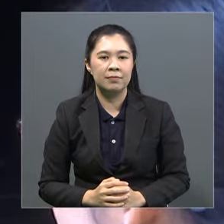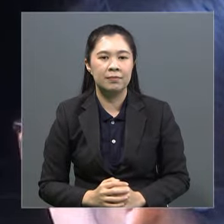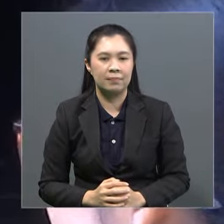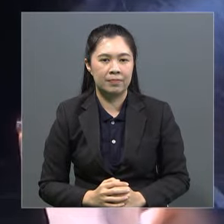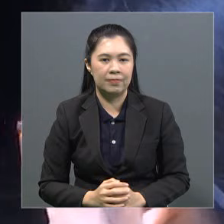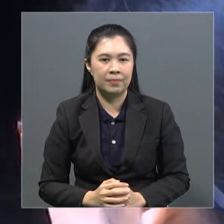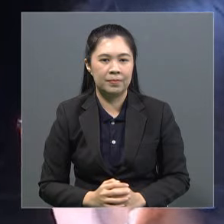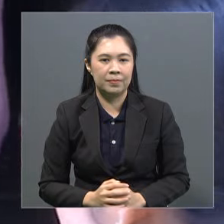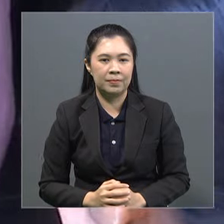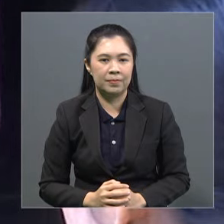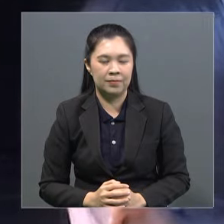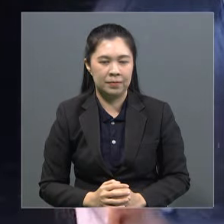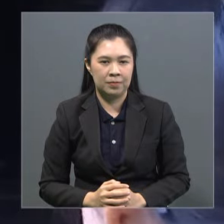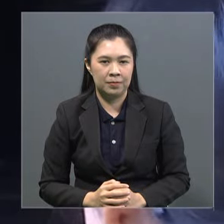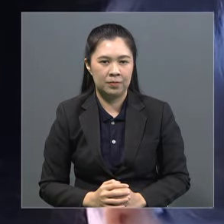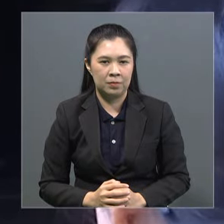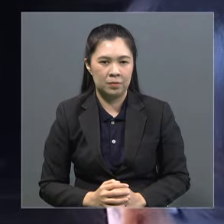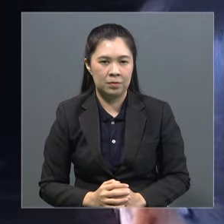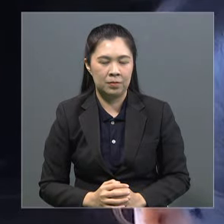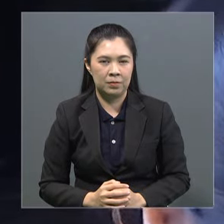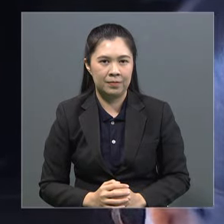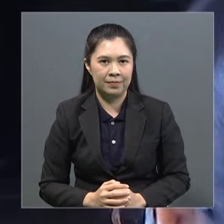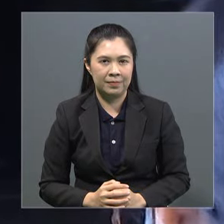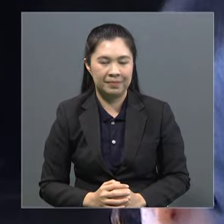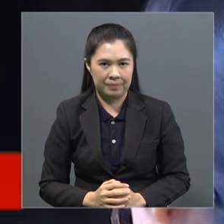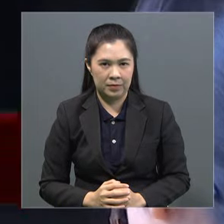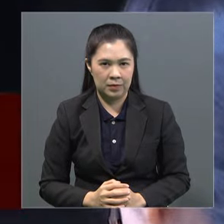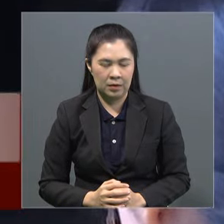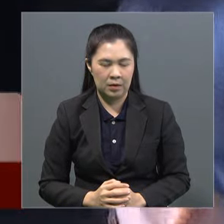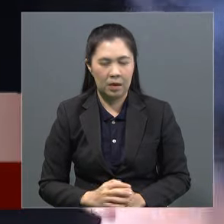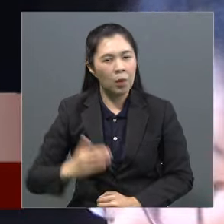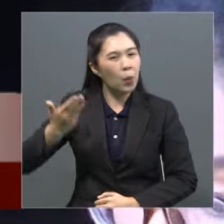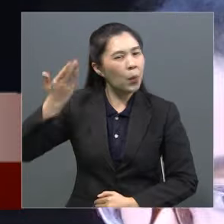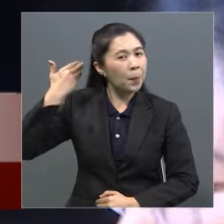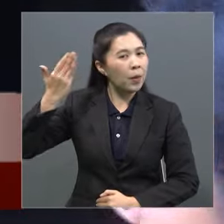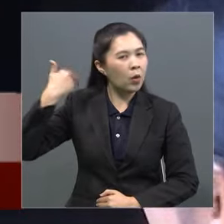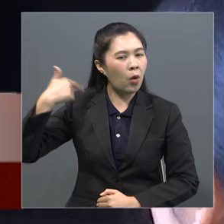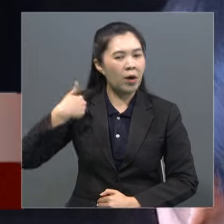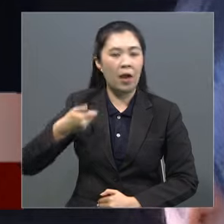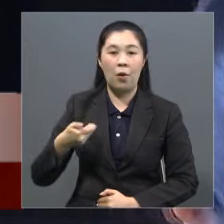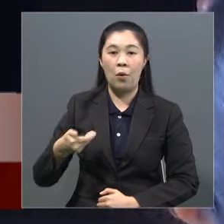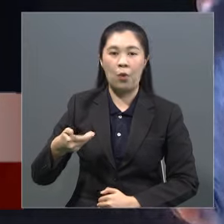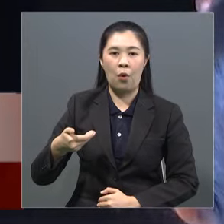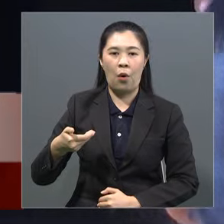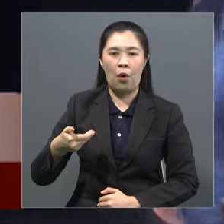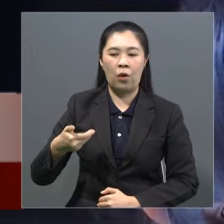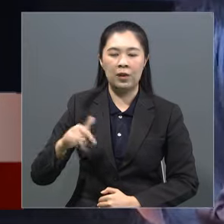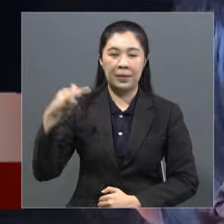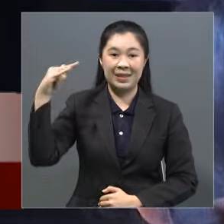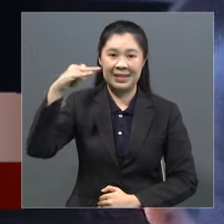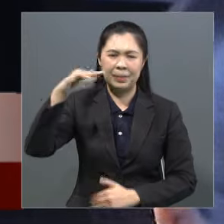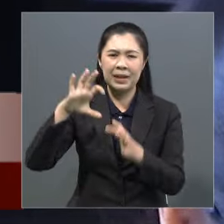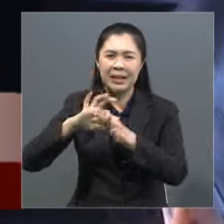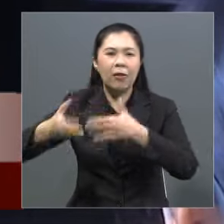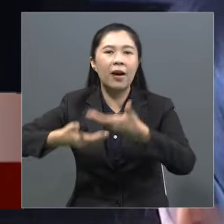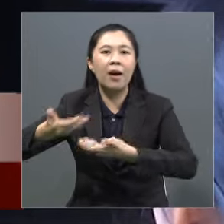ก็เป็นปกติเนี่ยก็จะมีการขอมาเป็นประจำนะครับโดยเฉพาะเครื่องบินที่เป็นเครื่องบินพาณิชย์ครั้งนี้